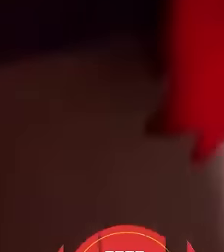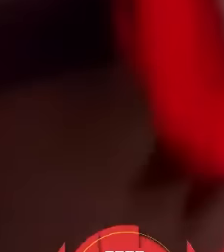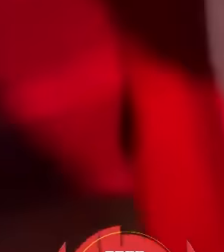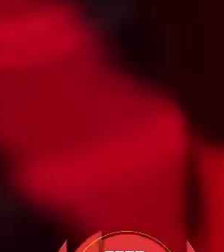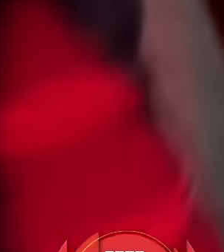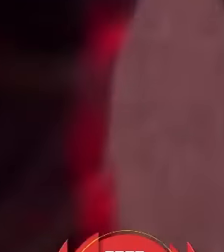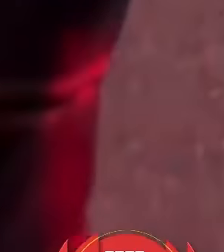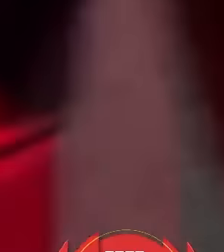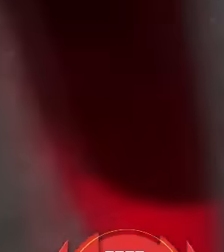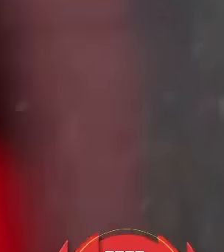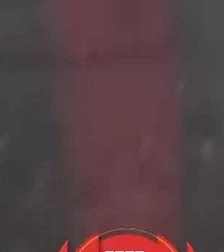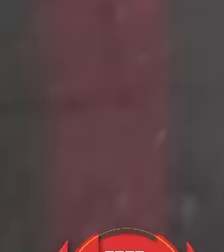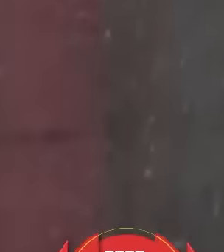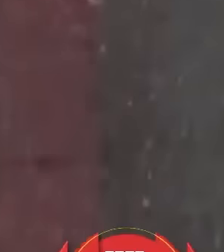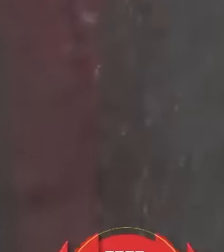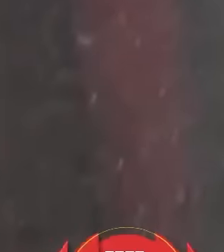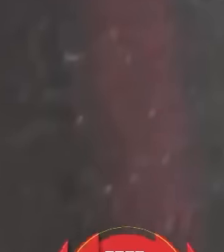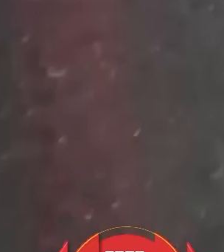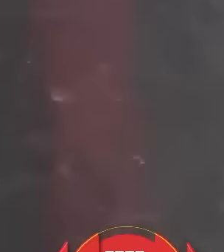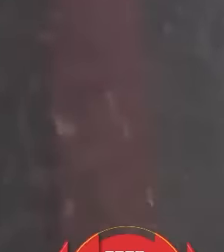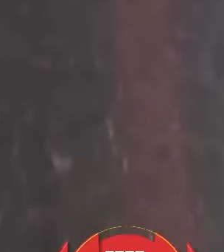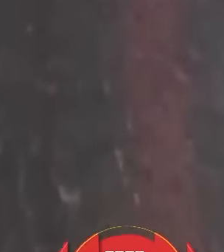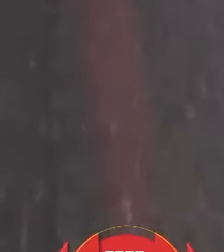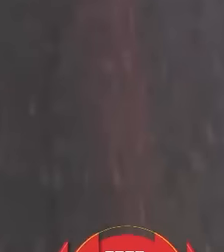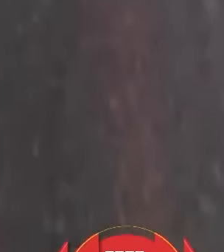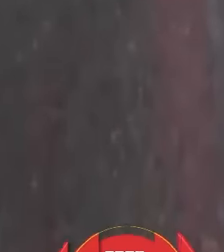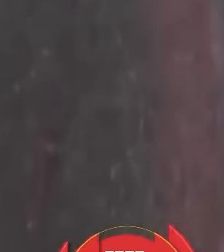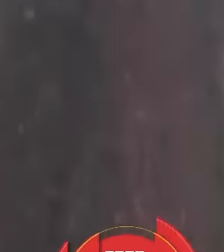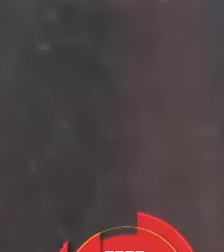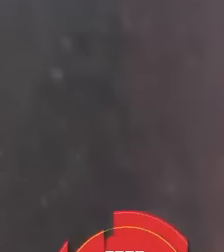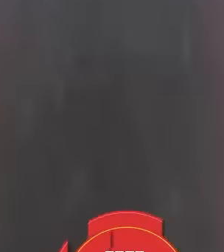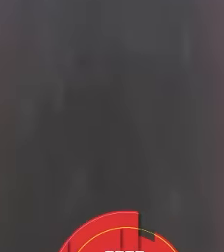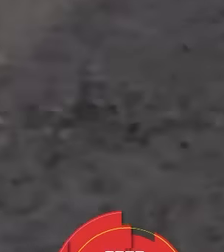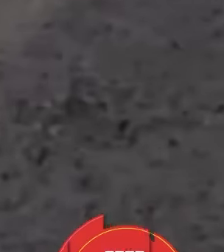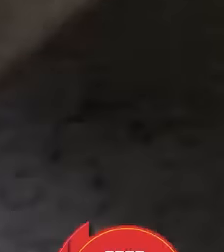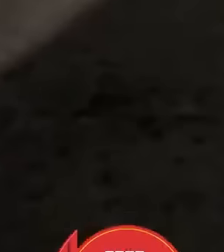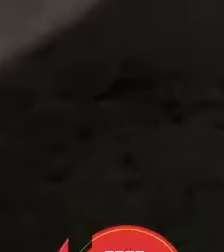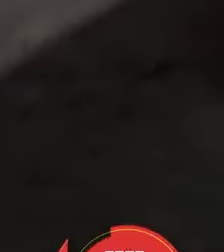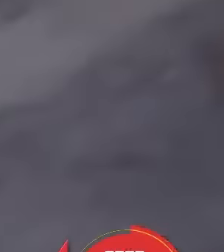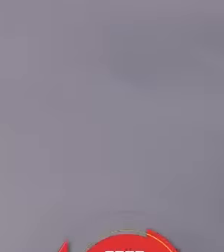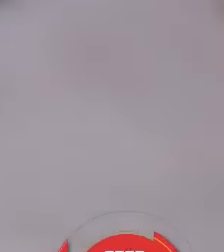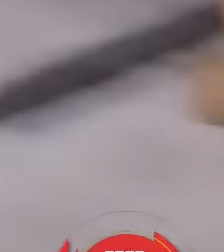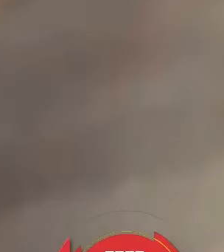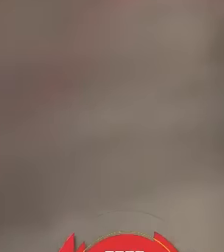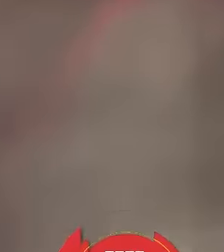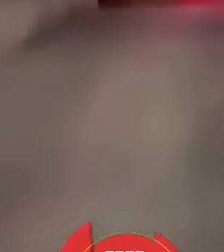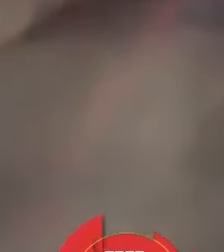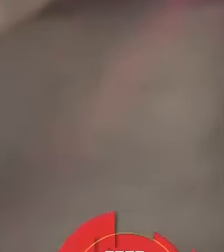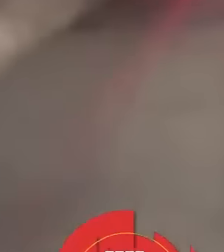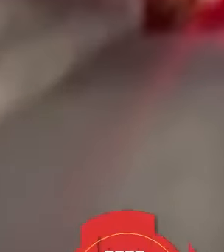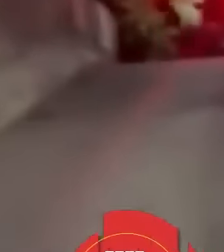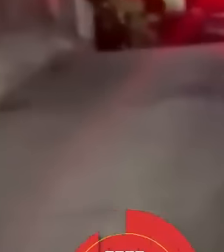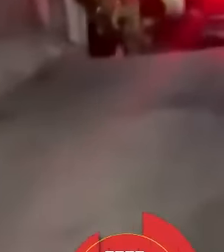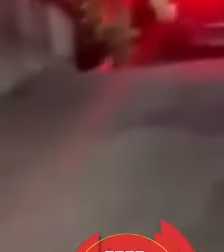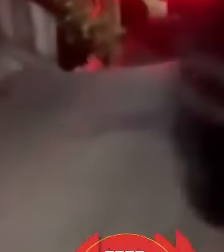ยืนเฉยห้ามวิ่งไปดูดหมดเลย กูอยากอุ้มมึงคิดเห็นเลยว่า ดูเขาก็เชื่องนะห้ามวิ่งยังหยุดอ่ะ